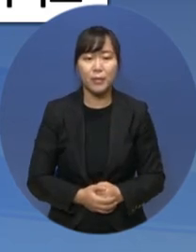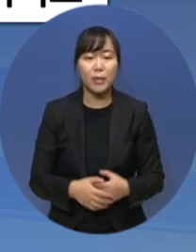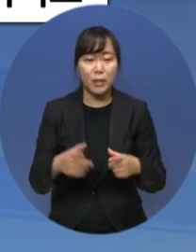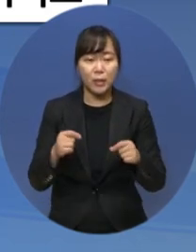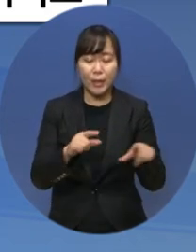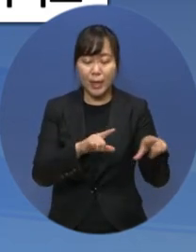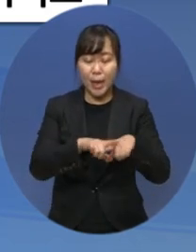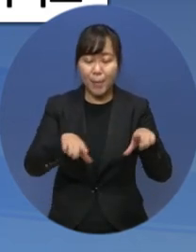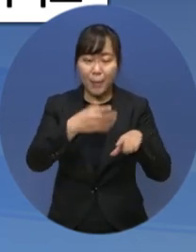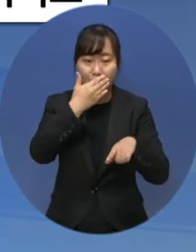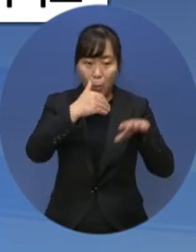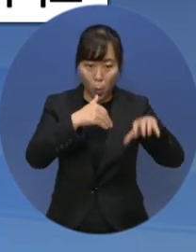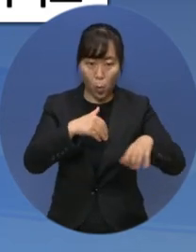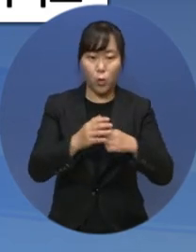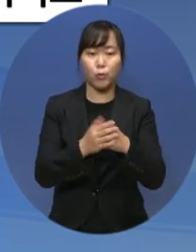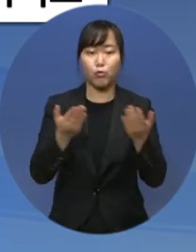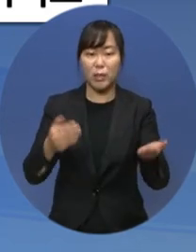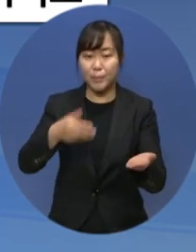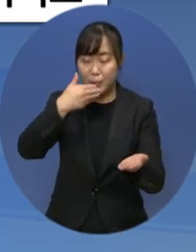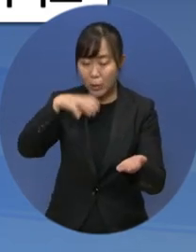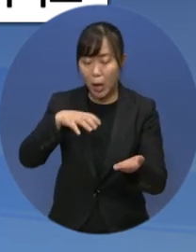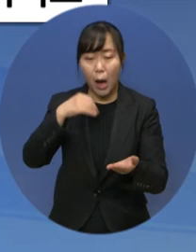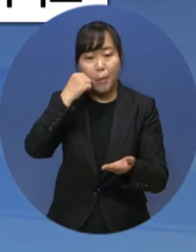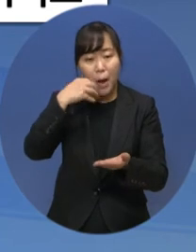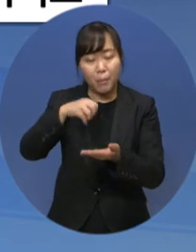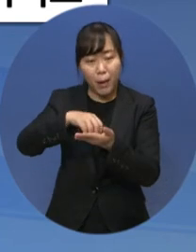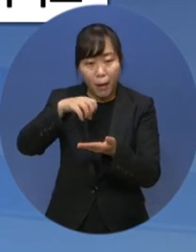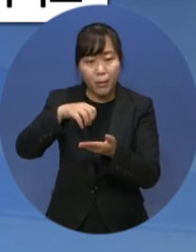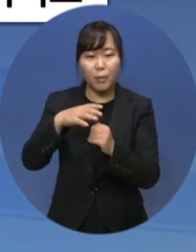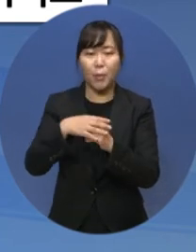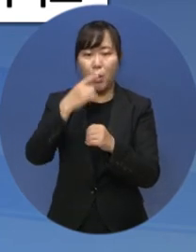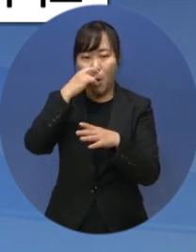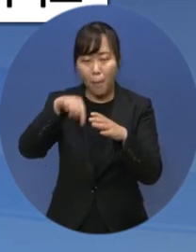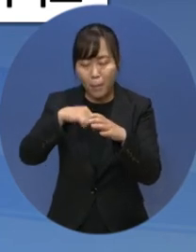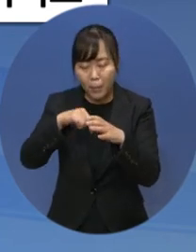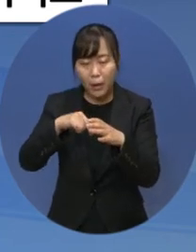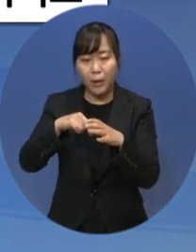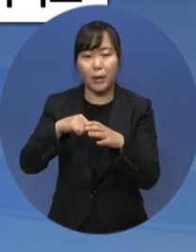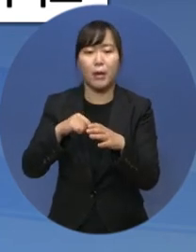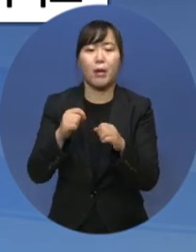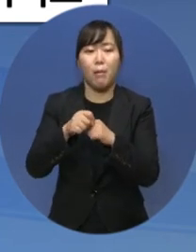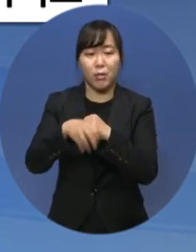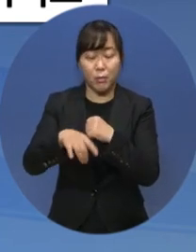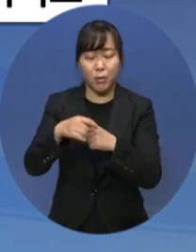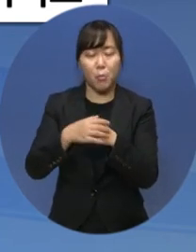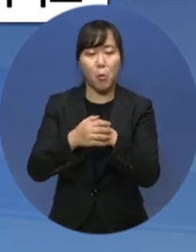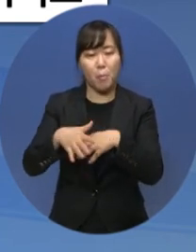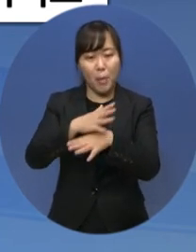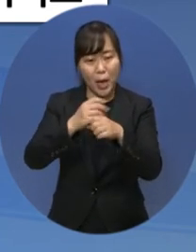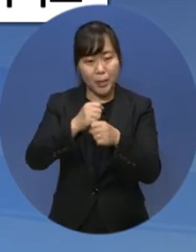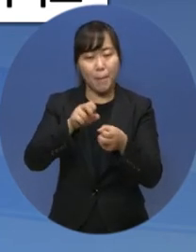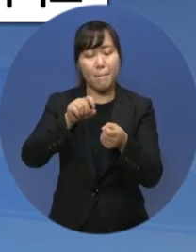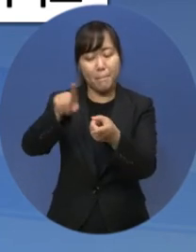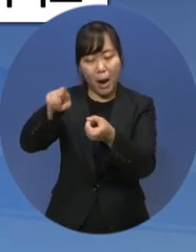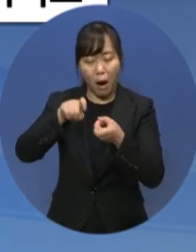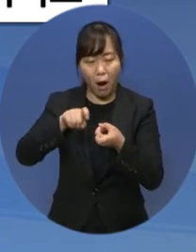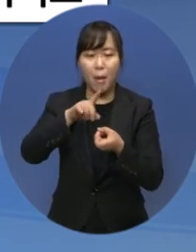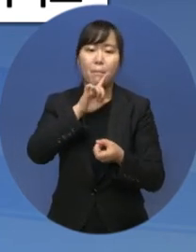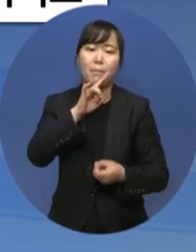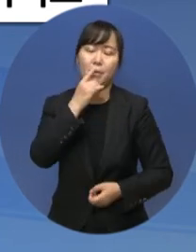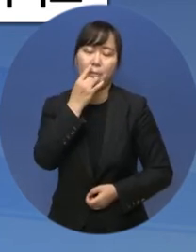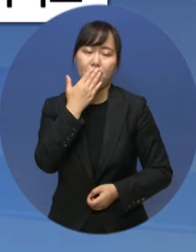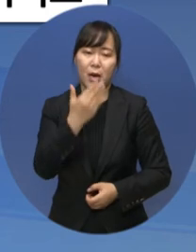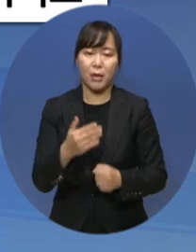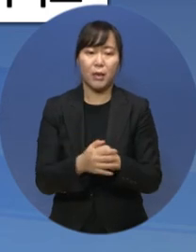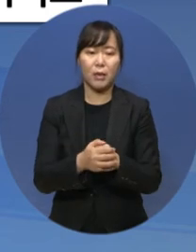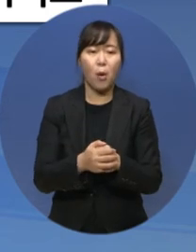일반 음식점과 휴게음식점, 제과점과 프랜차이즈 카페에 포장과 배달만 허용하는 등